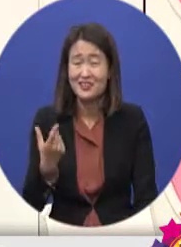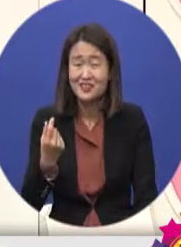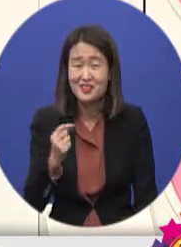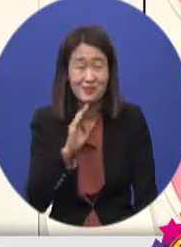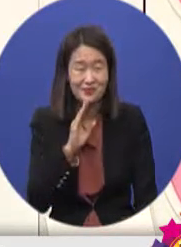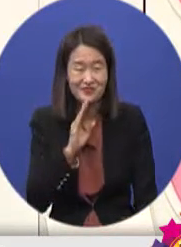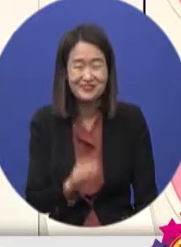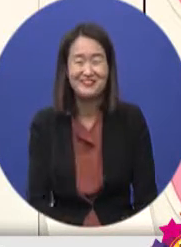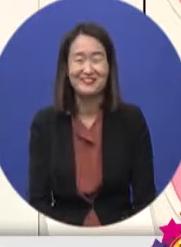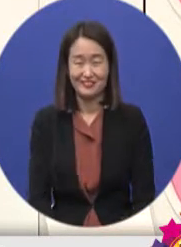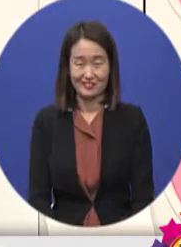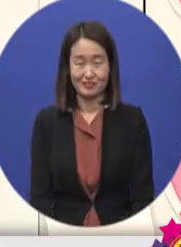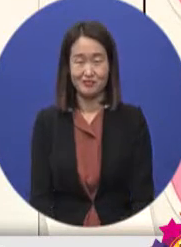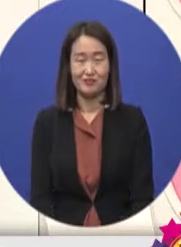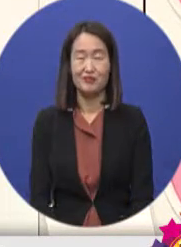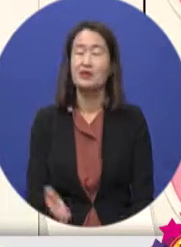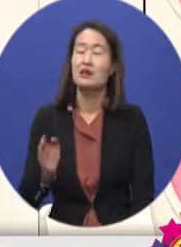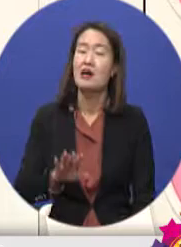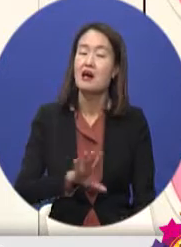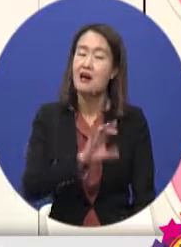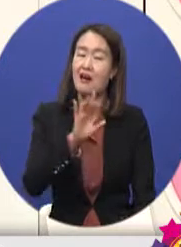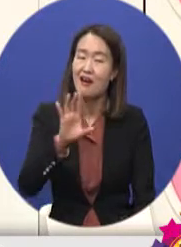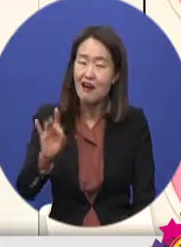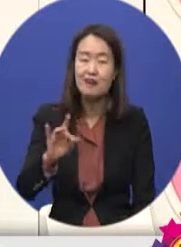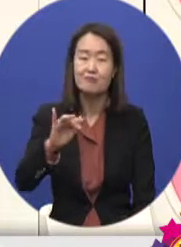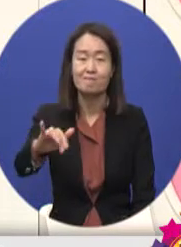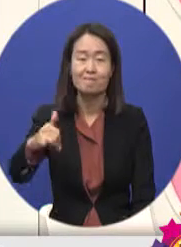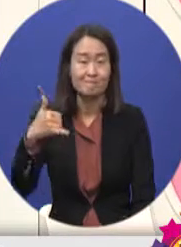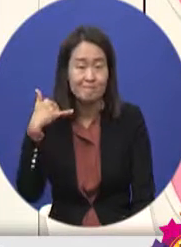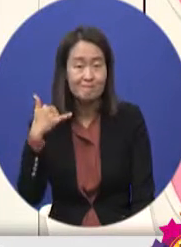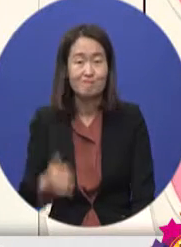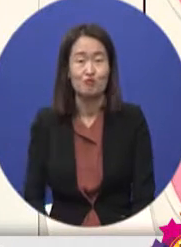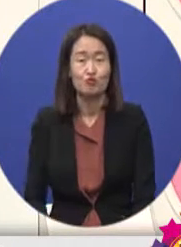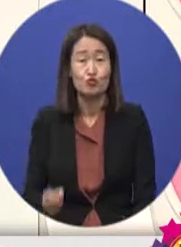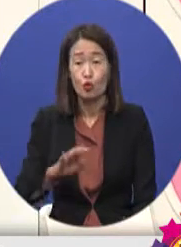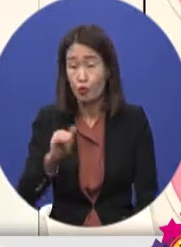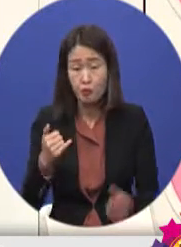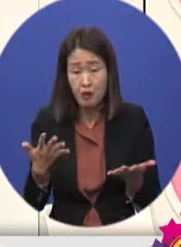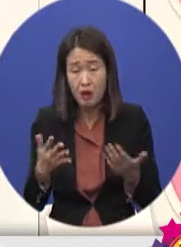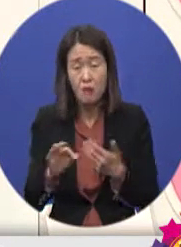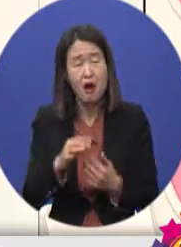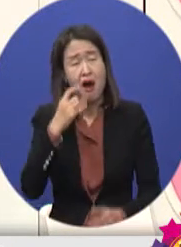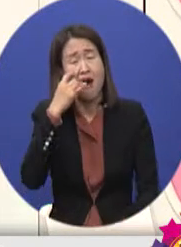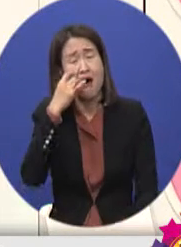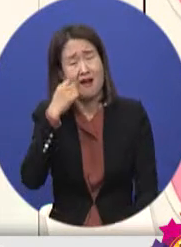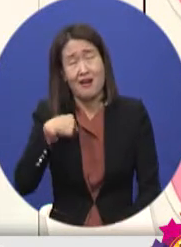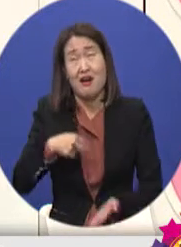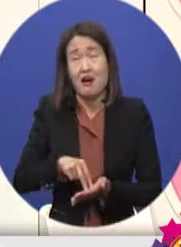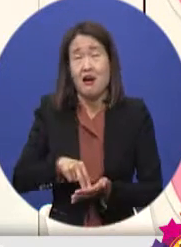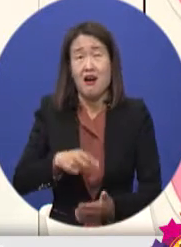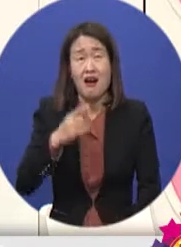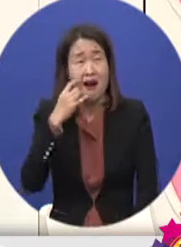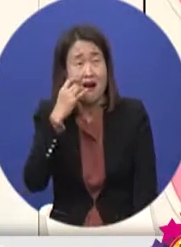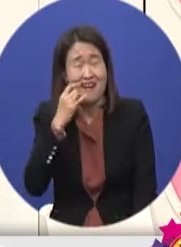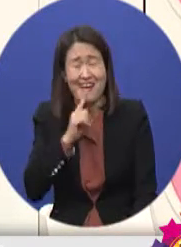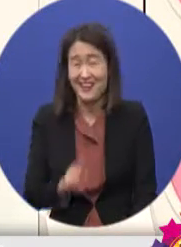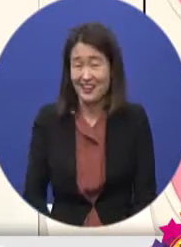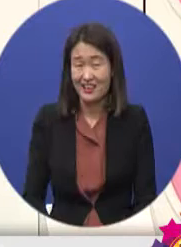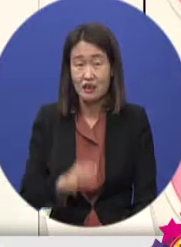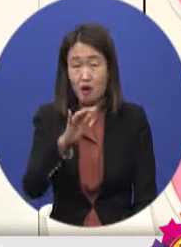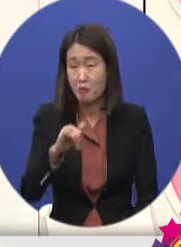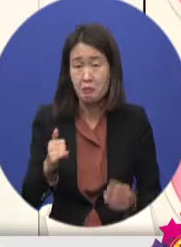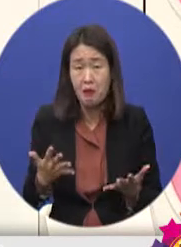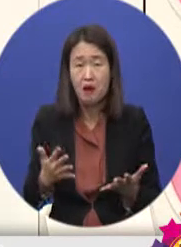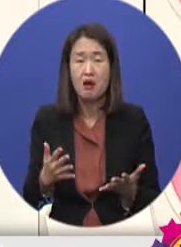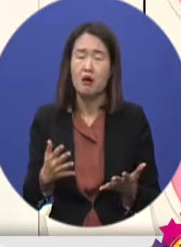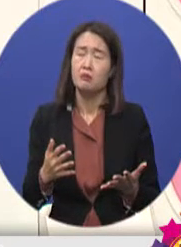좋을까요? 맞아요. 네, 그래도 이렇게 한 번씩 들려주시고 예, 안 오시면 정말 어떻게 지내시나 걱정되고 예. 전화 연락